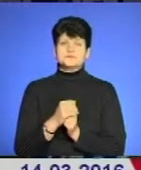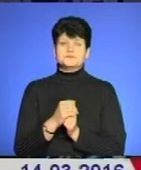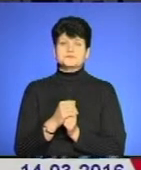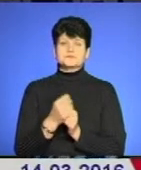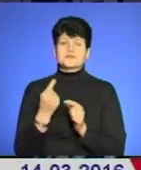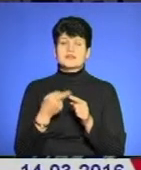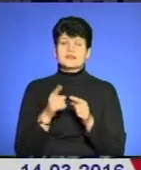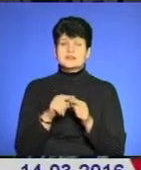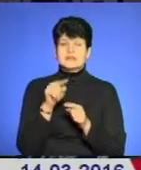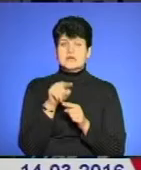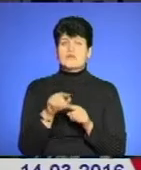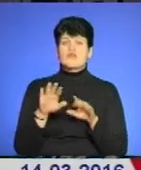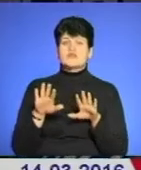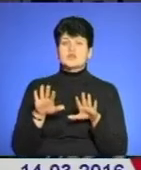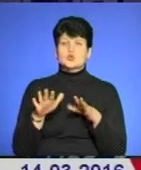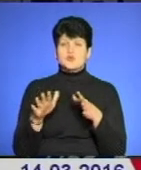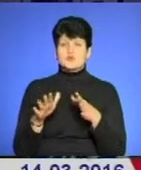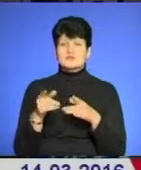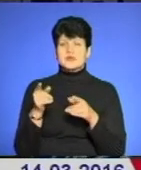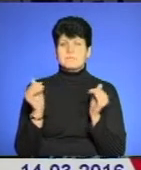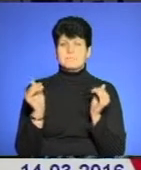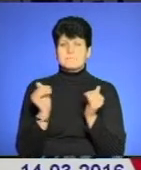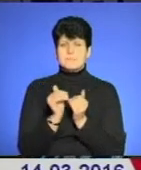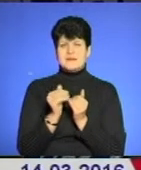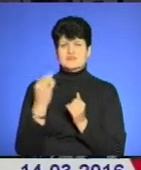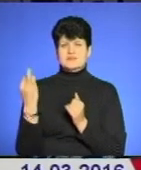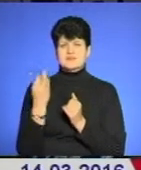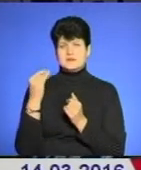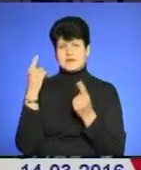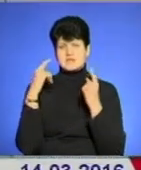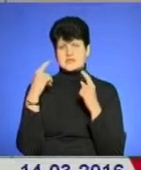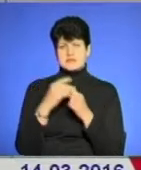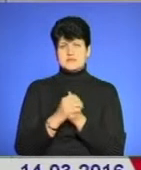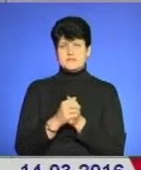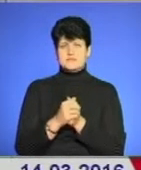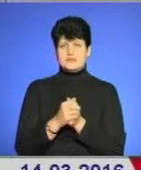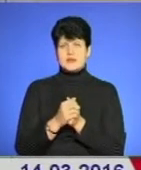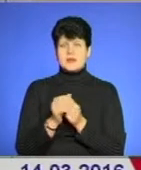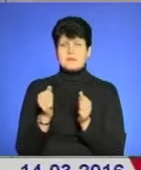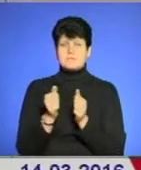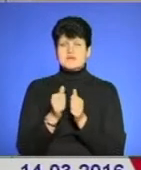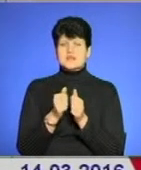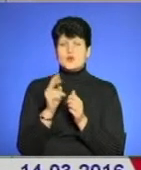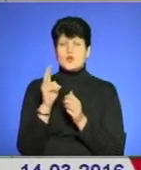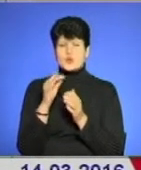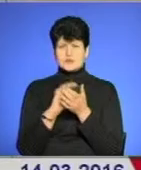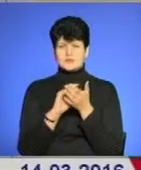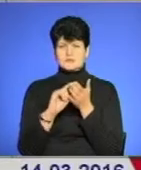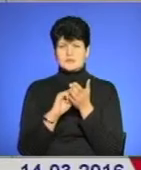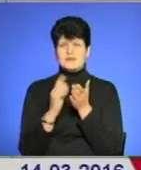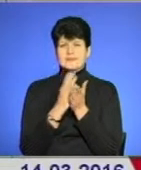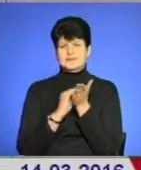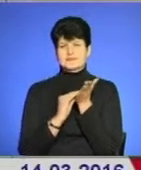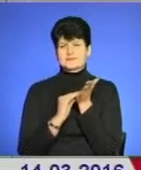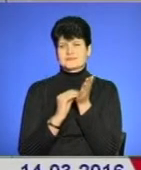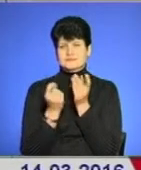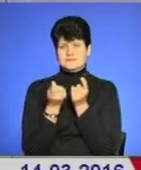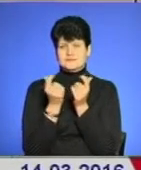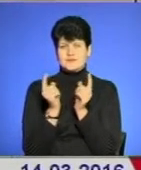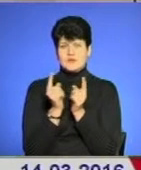це їх втомлює, і вони вже менше всього цікавляться мистецтвом. Під кожним екслібрисом коротка анотація.